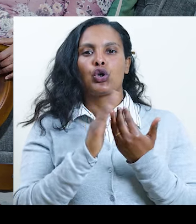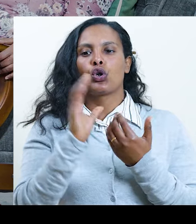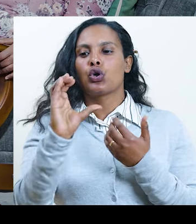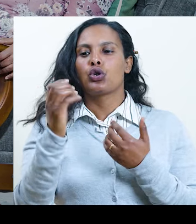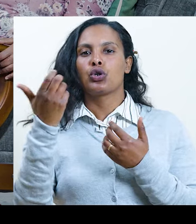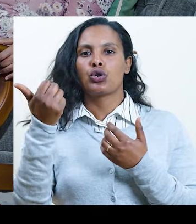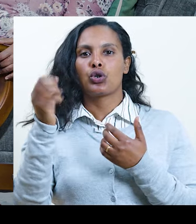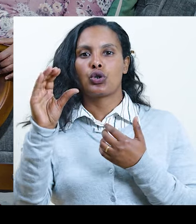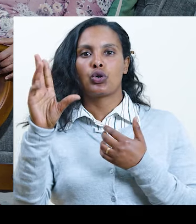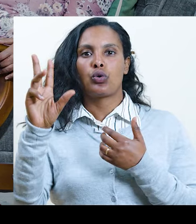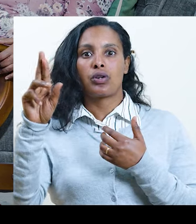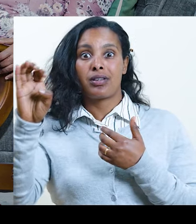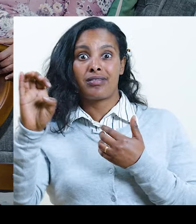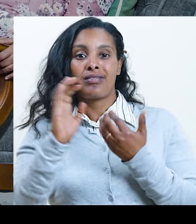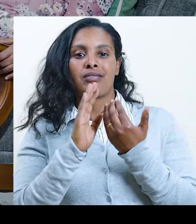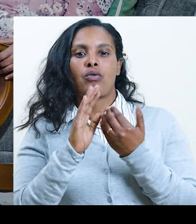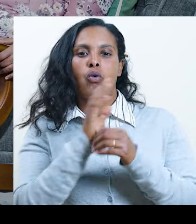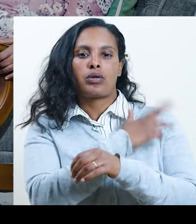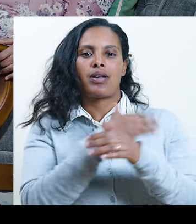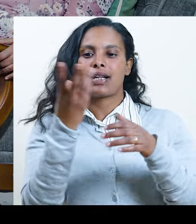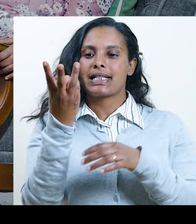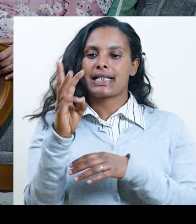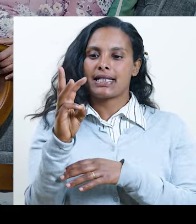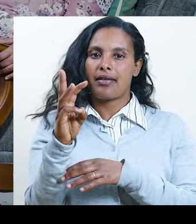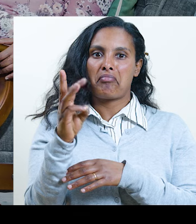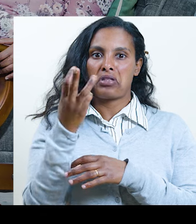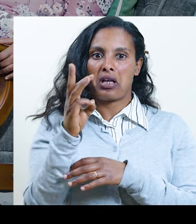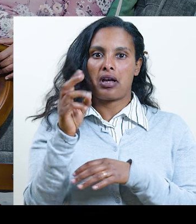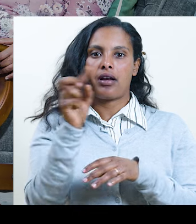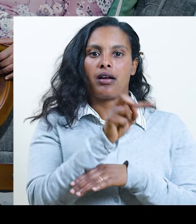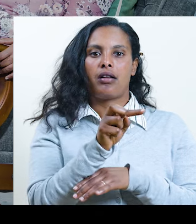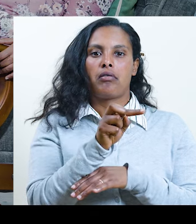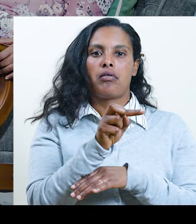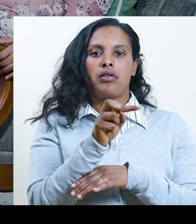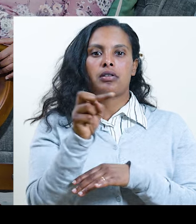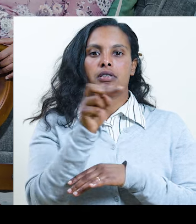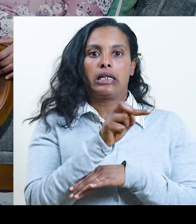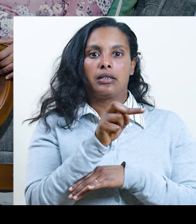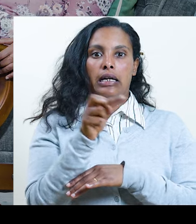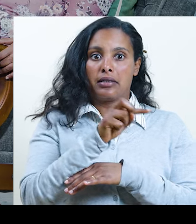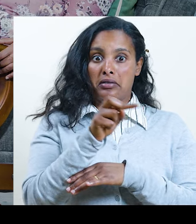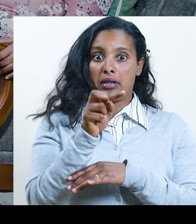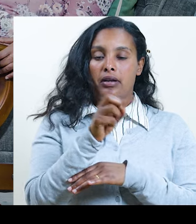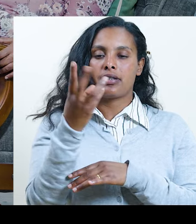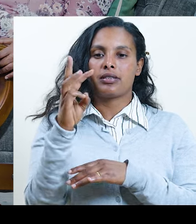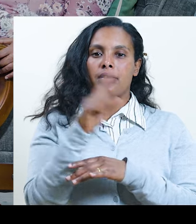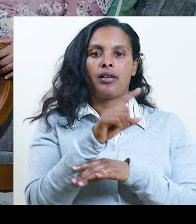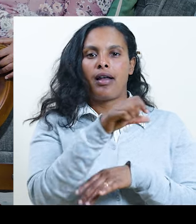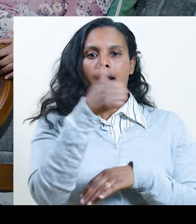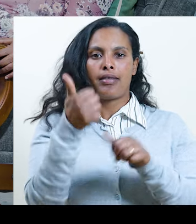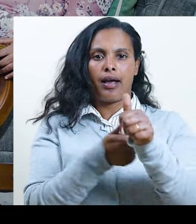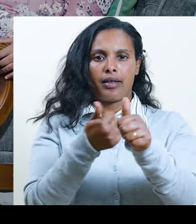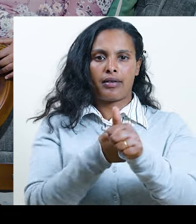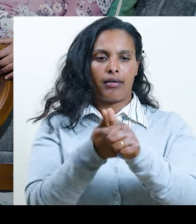ኪውር ሆስፒታል። እንግዲህ አሁን 16ኛ ቀዶ ጥገና ነው ምገባው። ሰኞ ገባል።